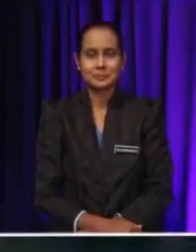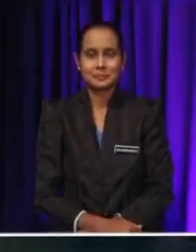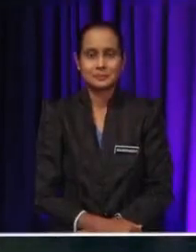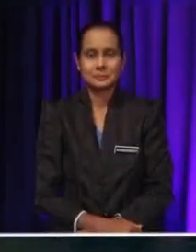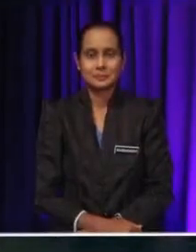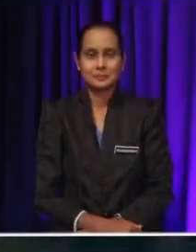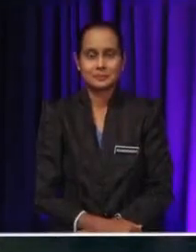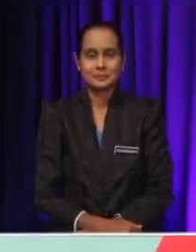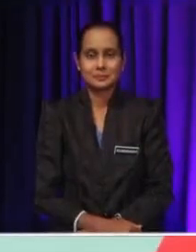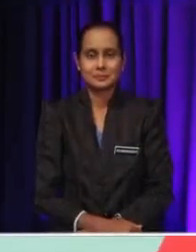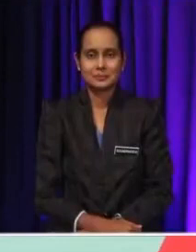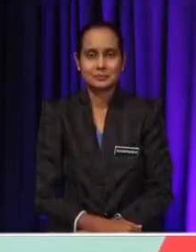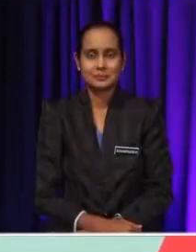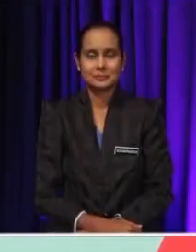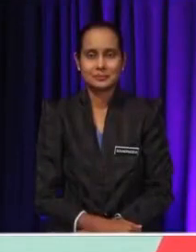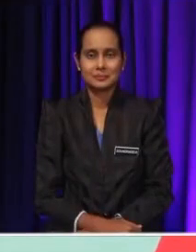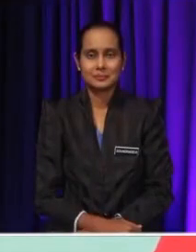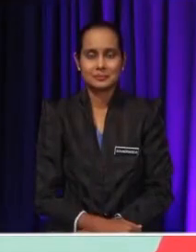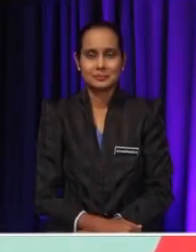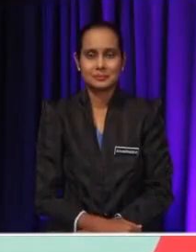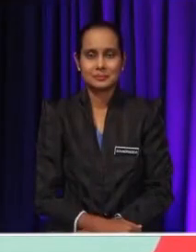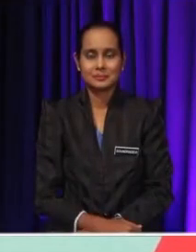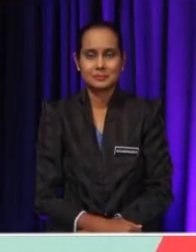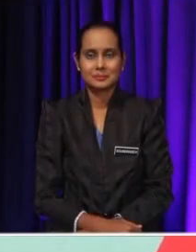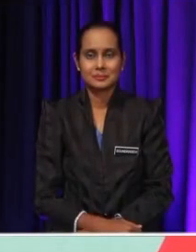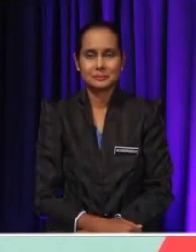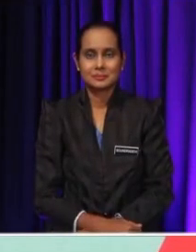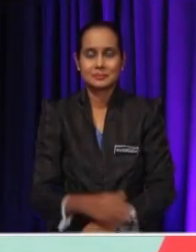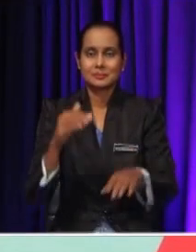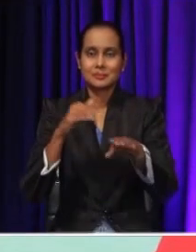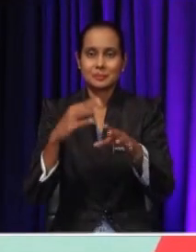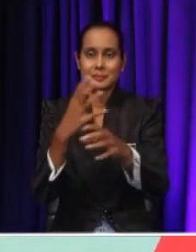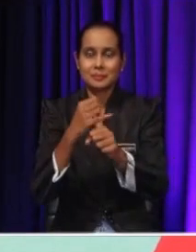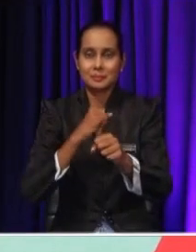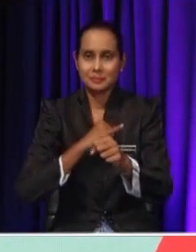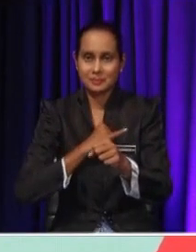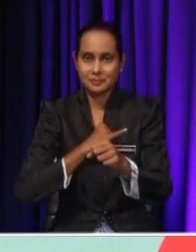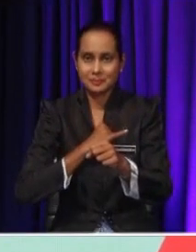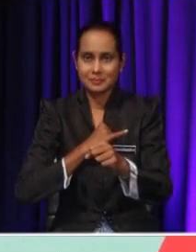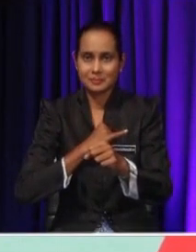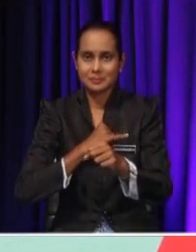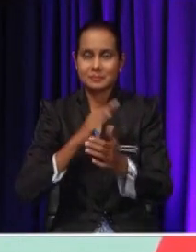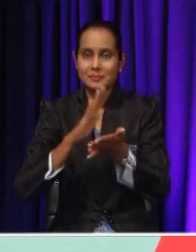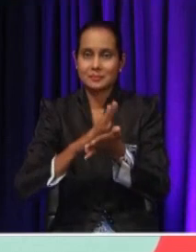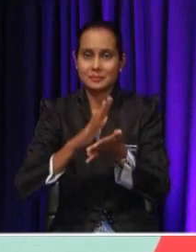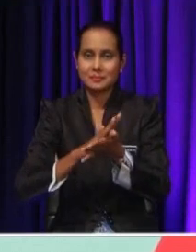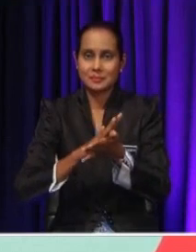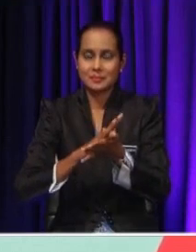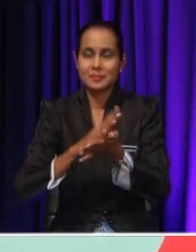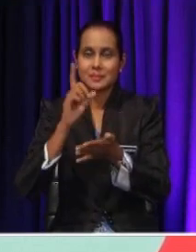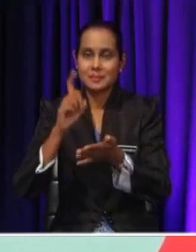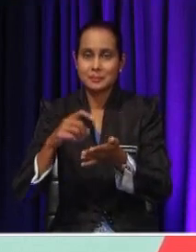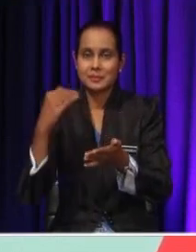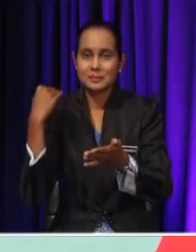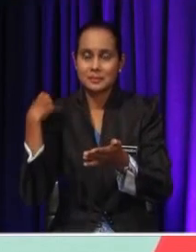tulis nah silakan pada pendapat saya pula sekolah hendaklah